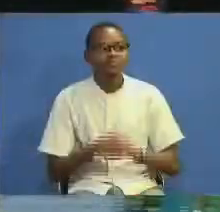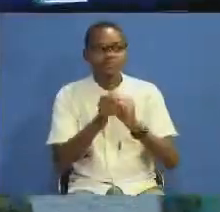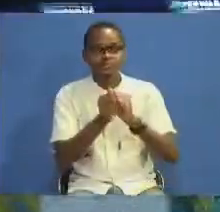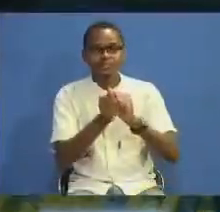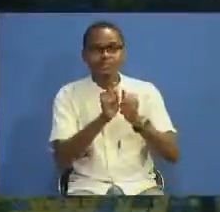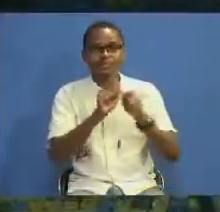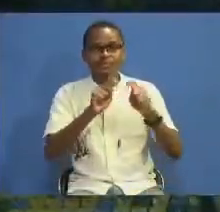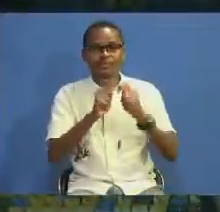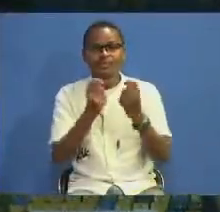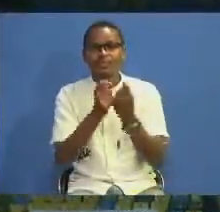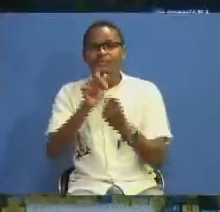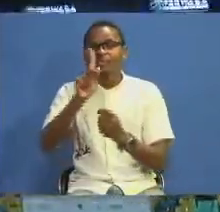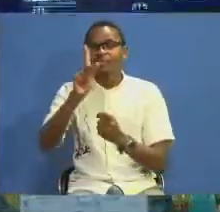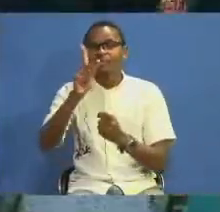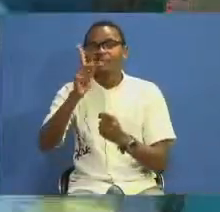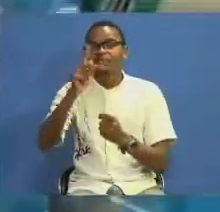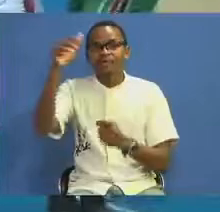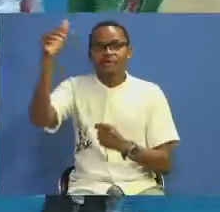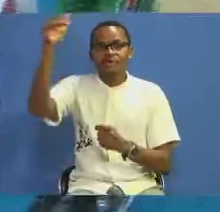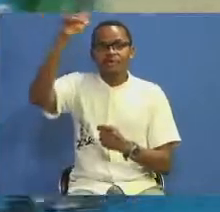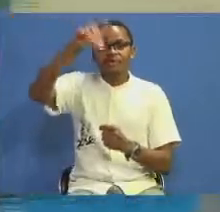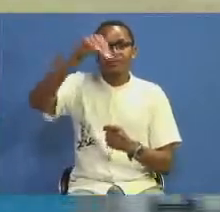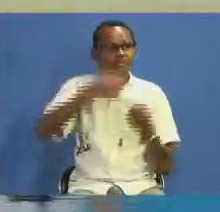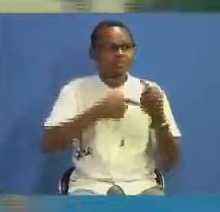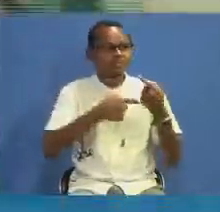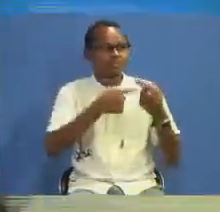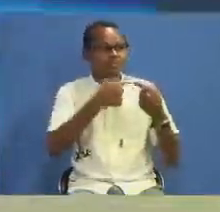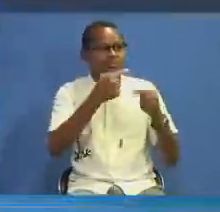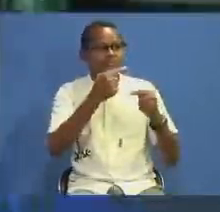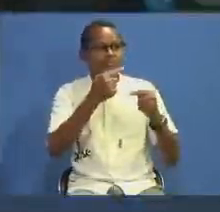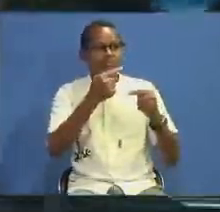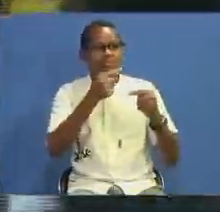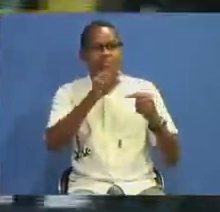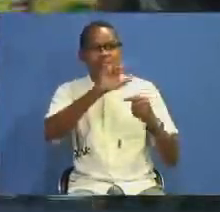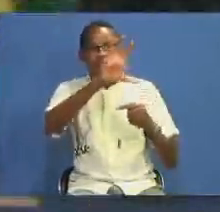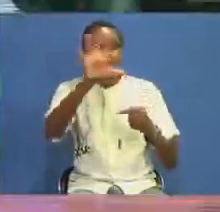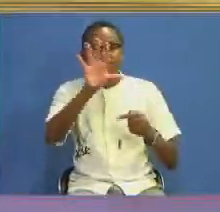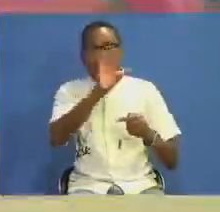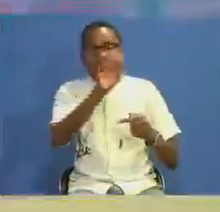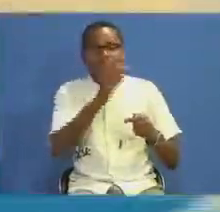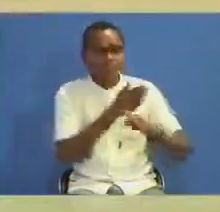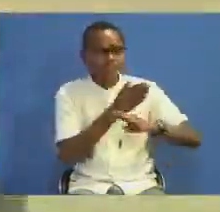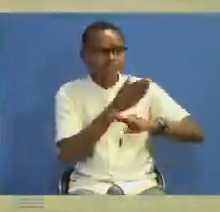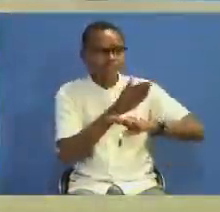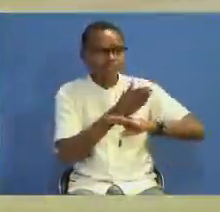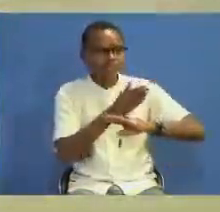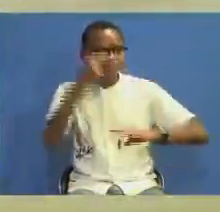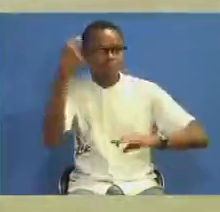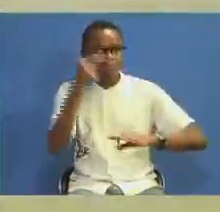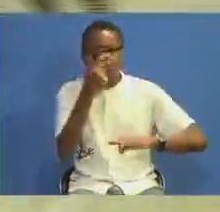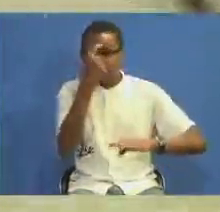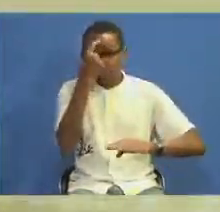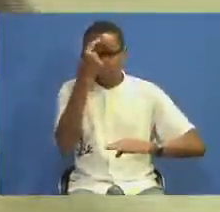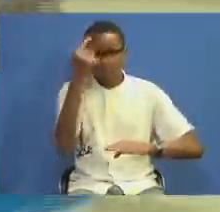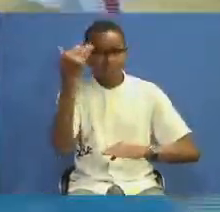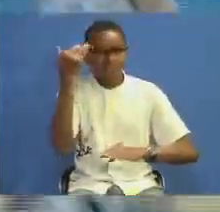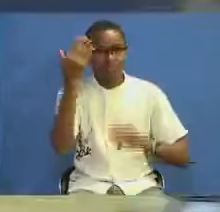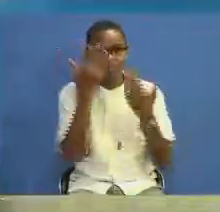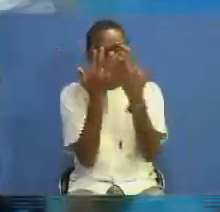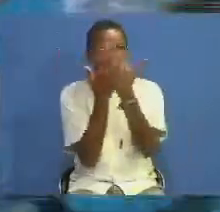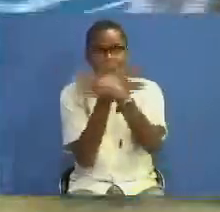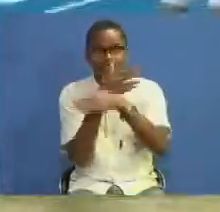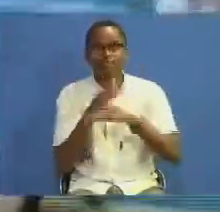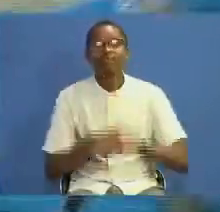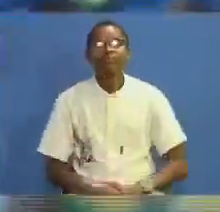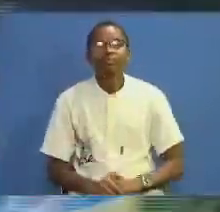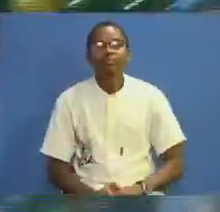Michezoni, timu ya Kenya ya basketboli yafuzu kushiriki dimba la Afrika baada ya kutandika Misri jana usiku.